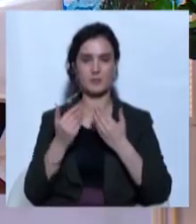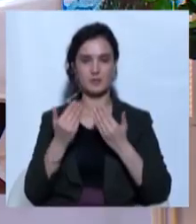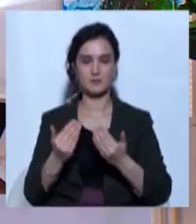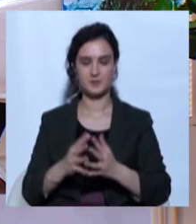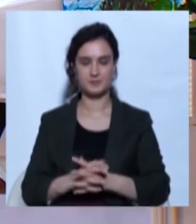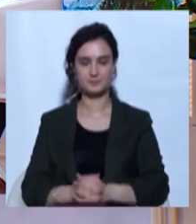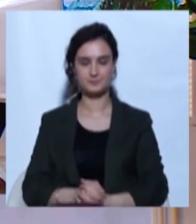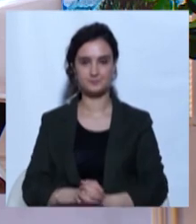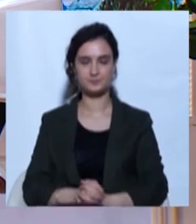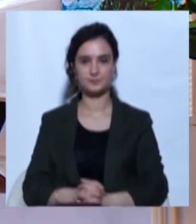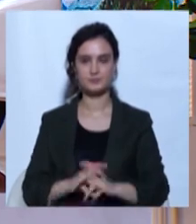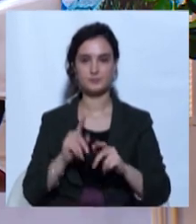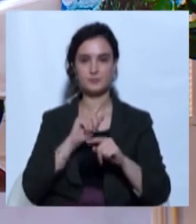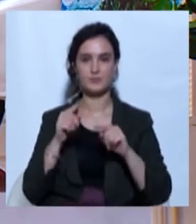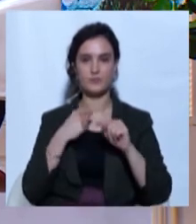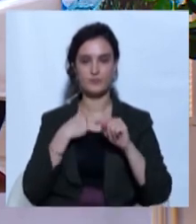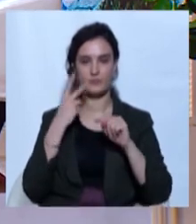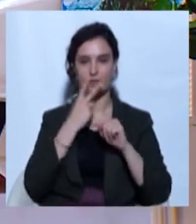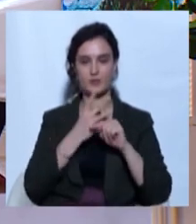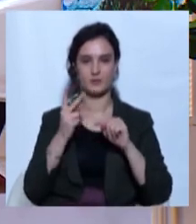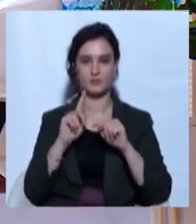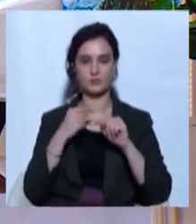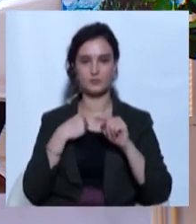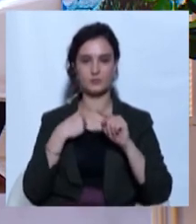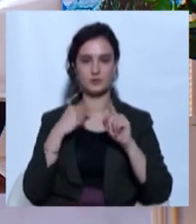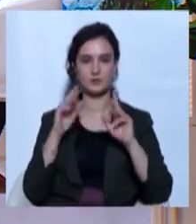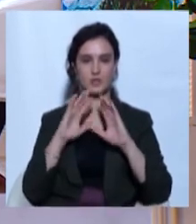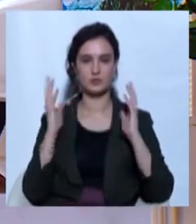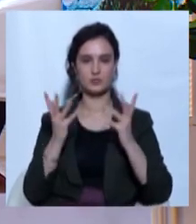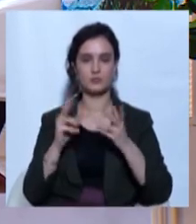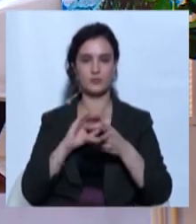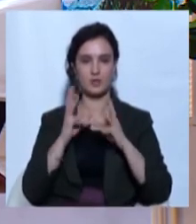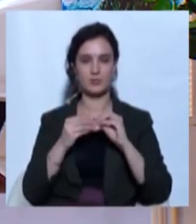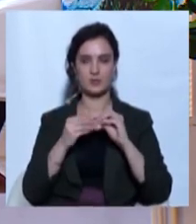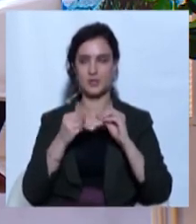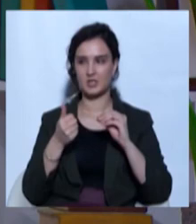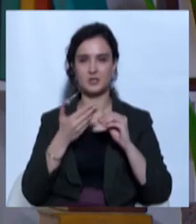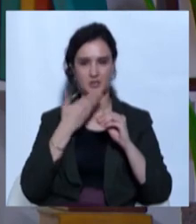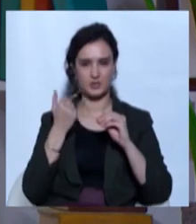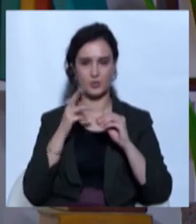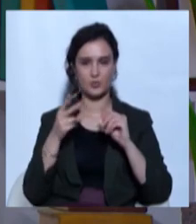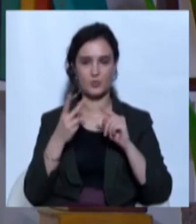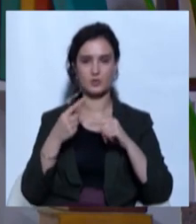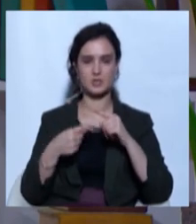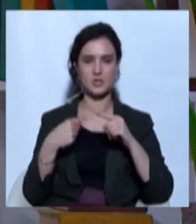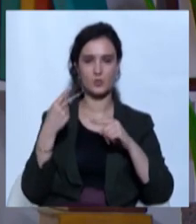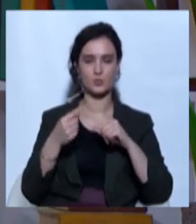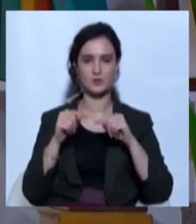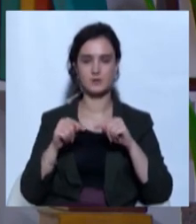ადამიანისათვის. თუმცა ჩვენ ვხედავთ, რომ ჩვენს გარშემო ყველაფერი რიგზე ვერ არის. ჯერ კიდევ მეოცე